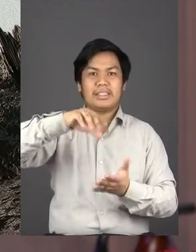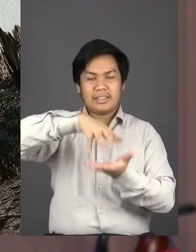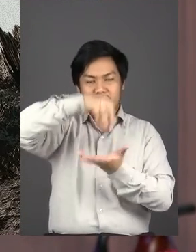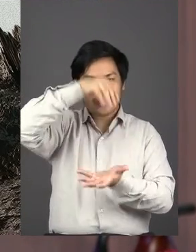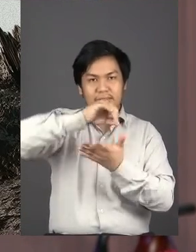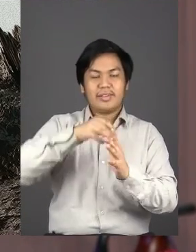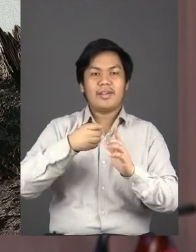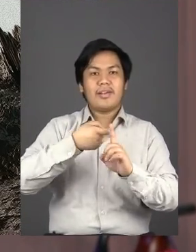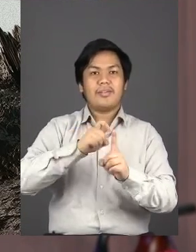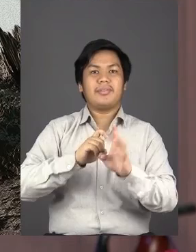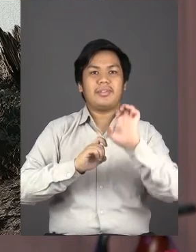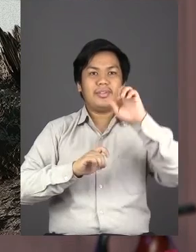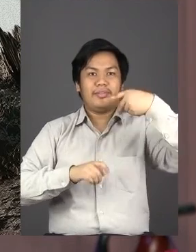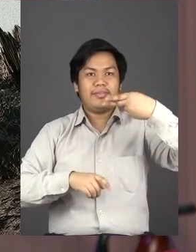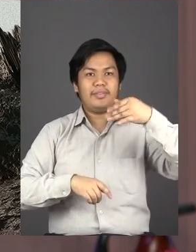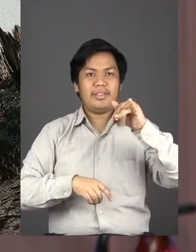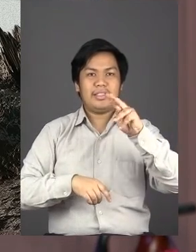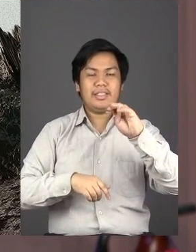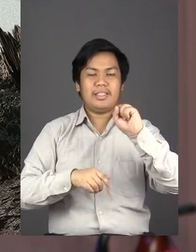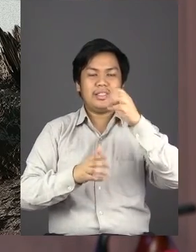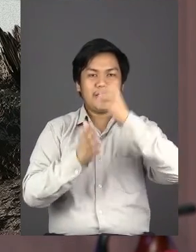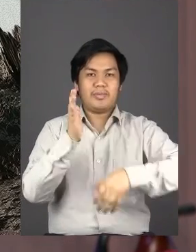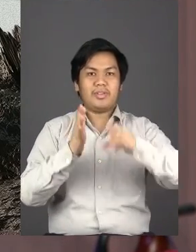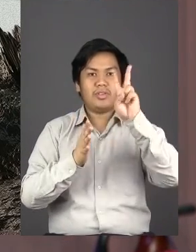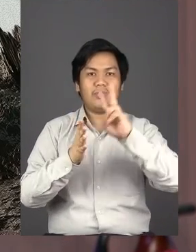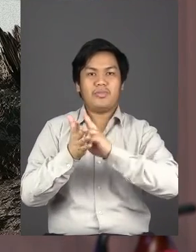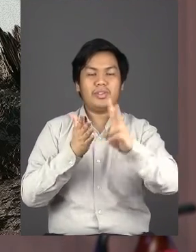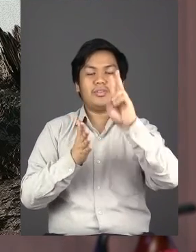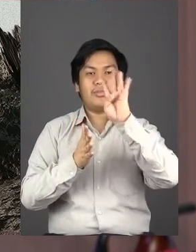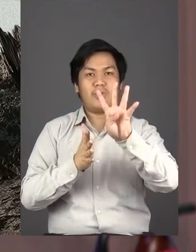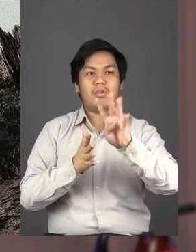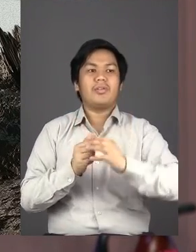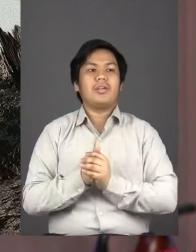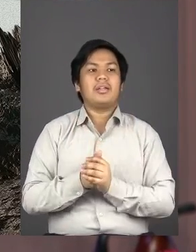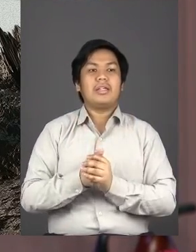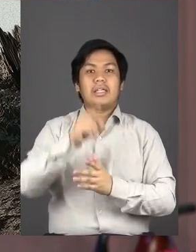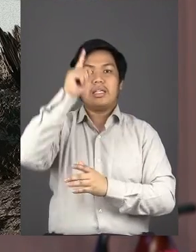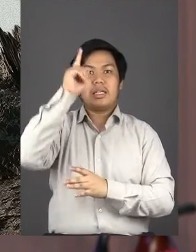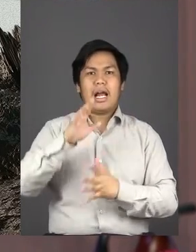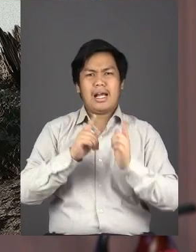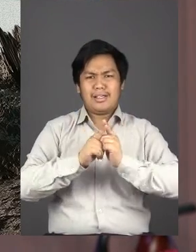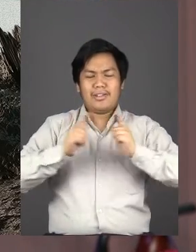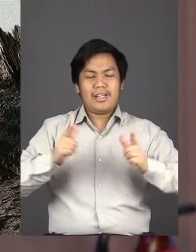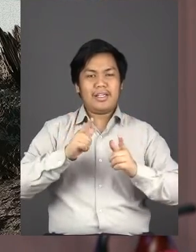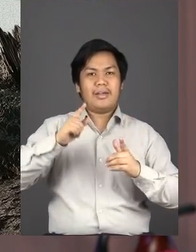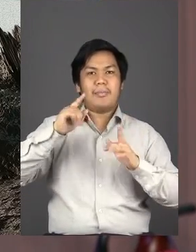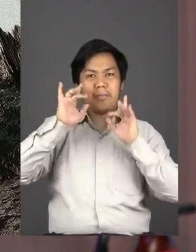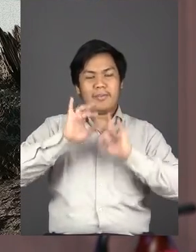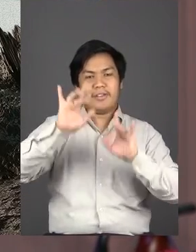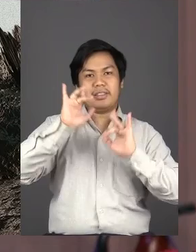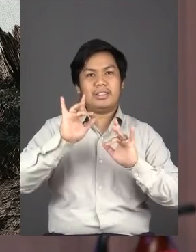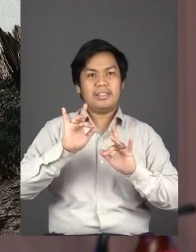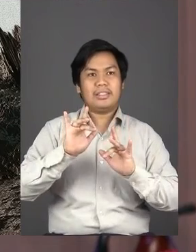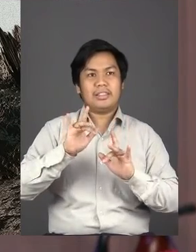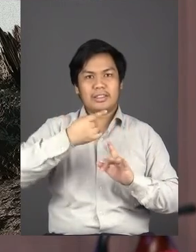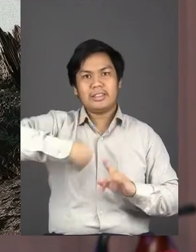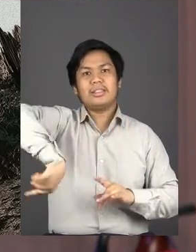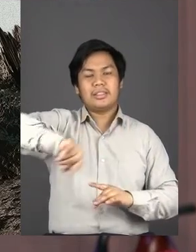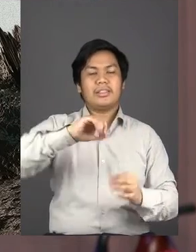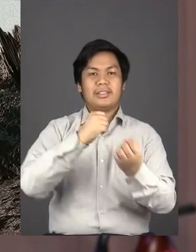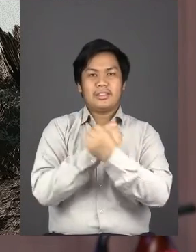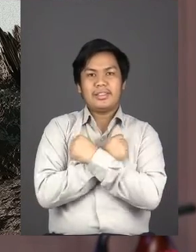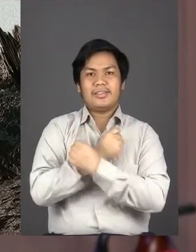Ephesians 2:4. But God, because of His great mercy, with which He loved